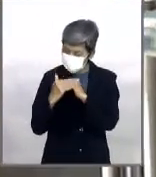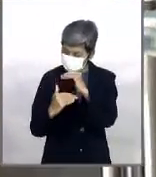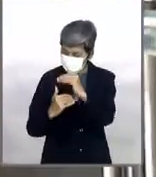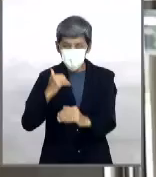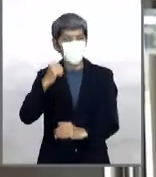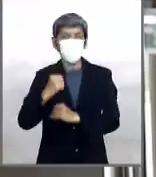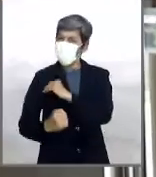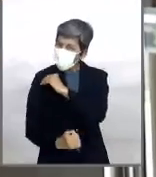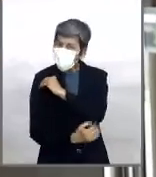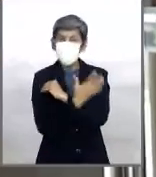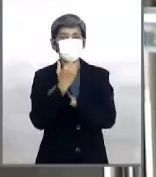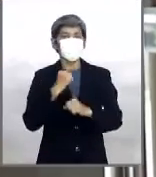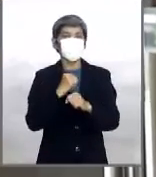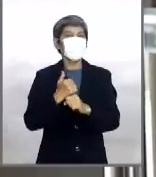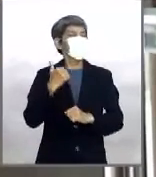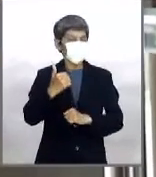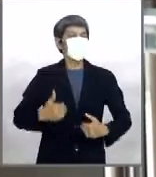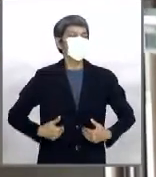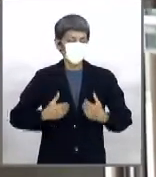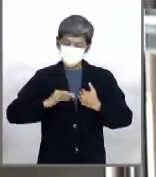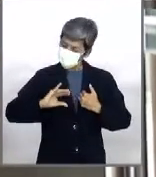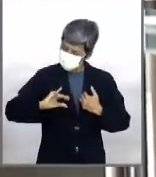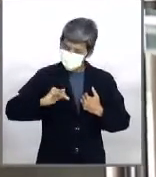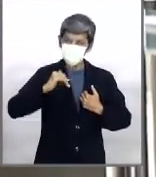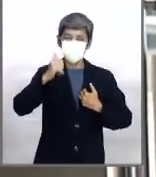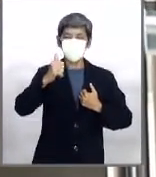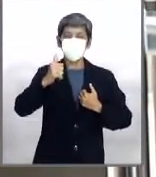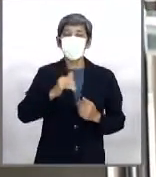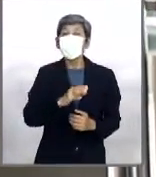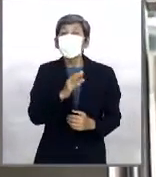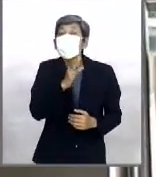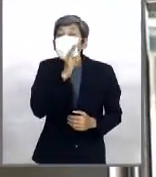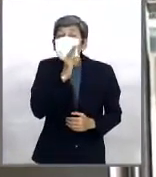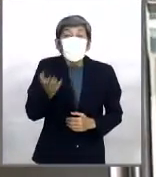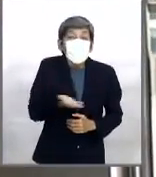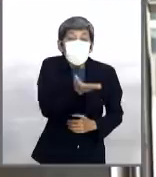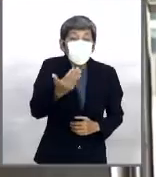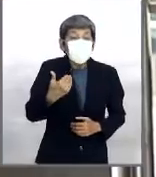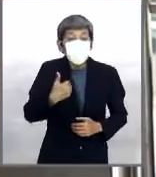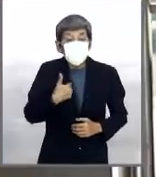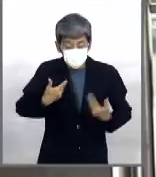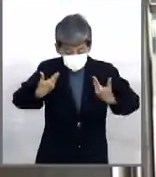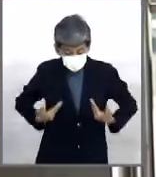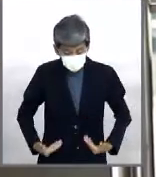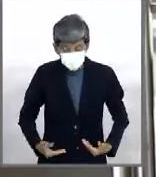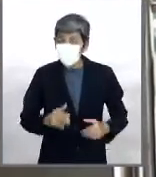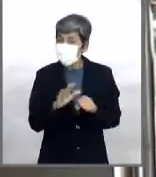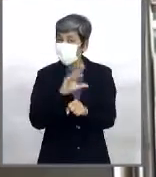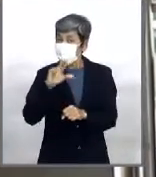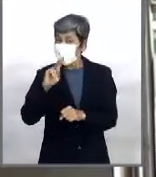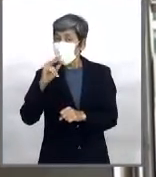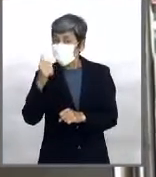ใหม่ๆเข้าโอกาสใหม่ๆที่ดีเข้ามาในชีวิตมากๆนะครับผมแต่เกิดวันนี้คุณมีร่างกายครบ32นะ